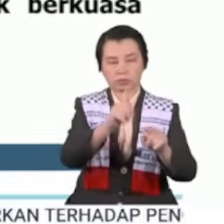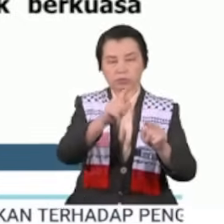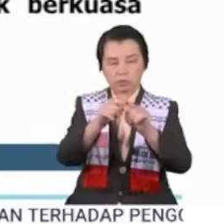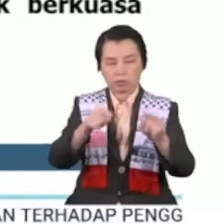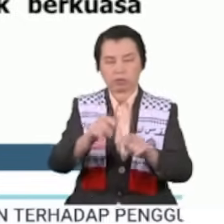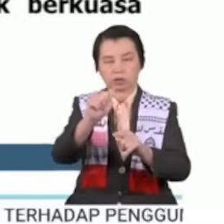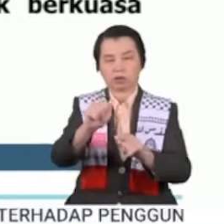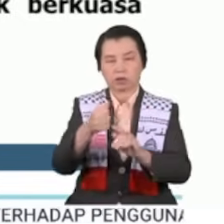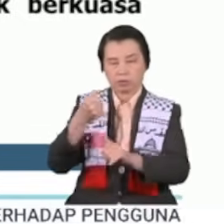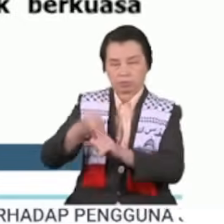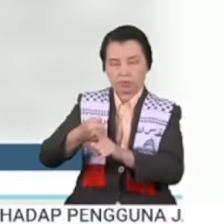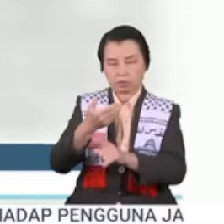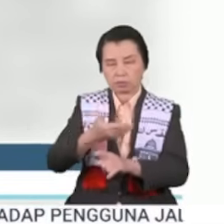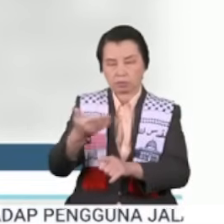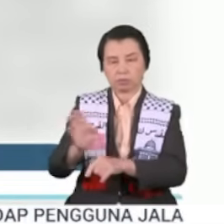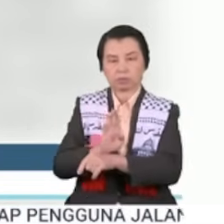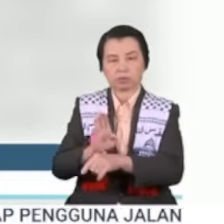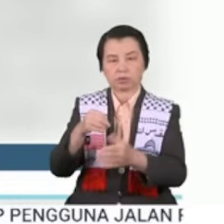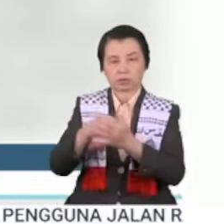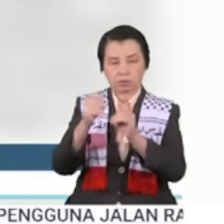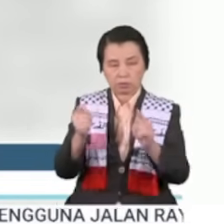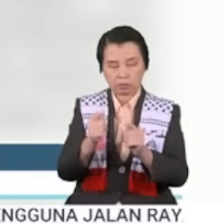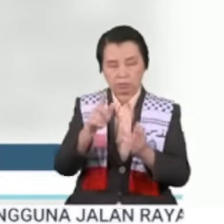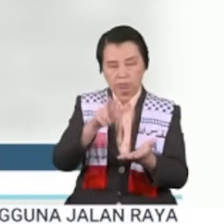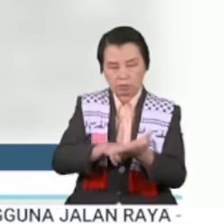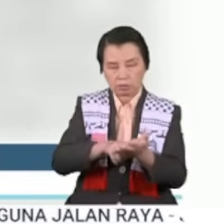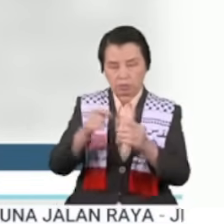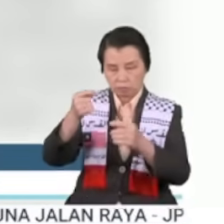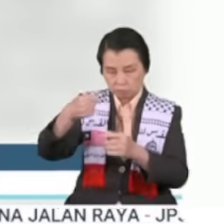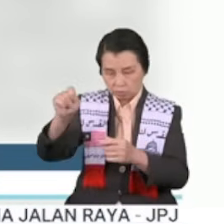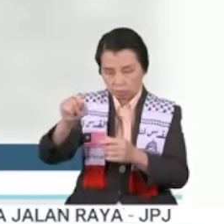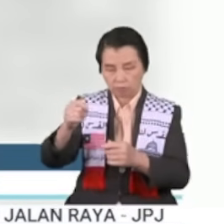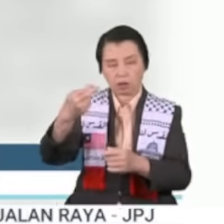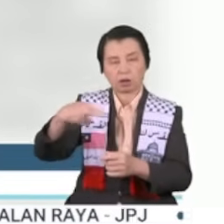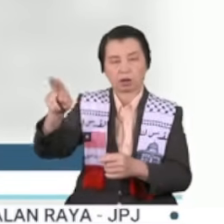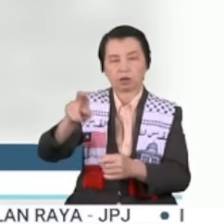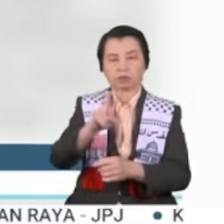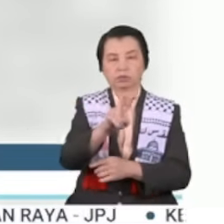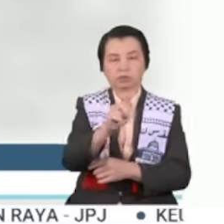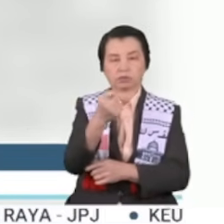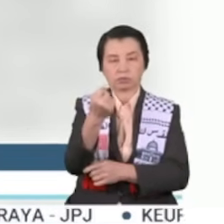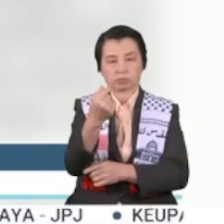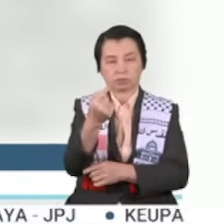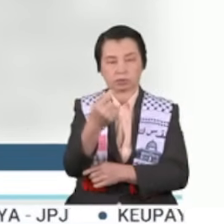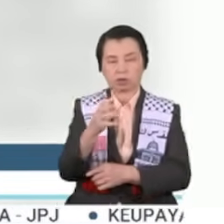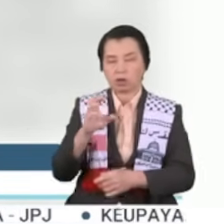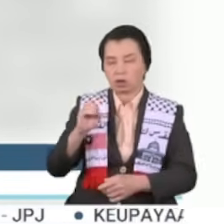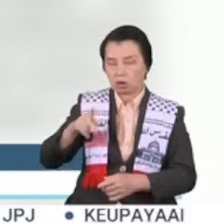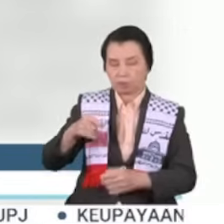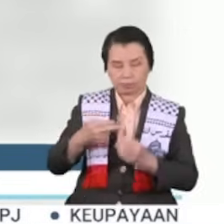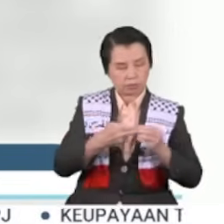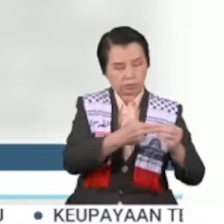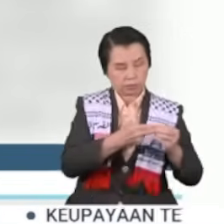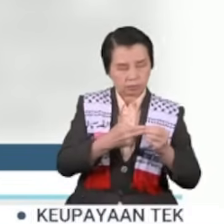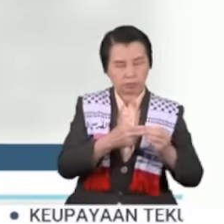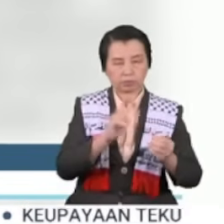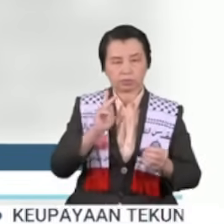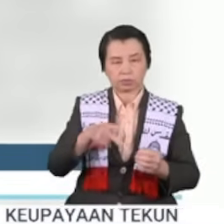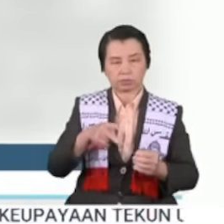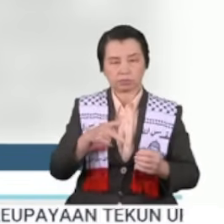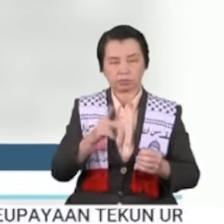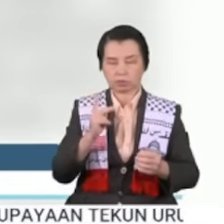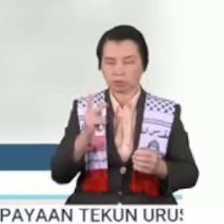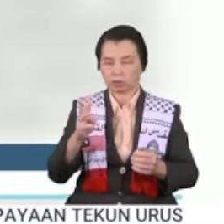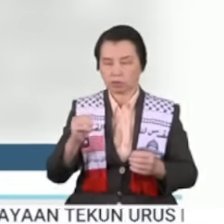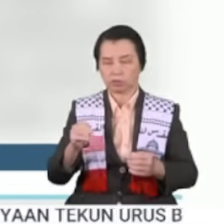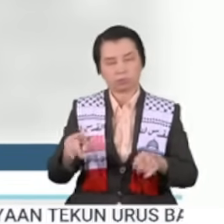a perintah perihal dagangan dalam kurungan perakuan dan penandaan halal 2011 dalam operasi bersepadu sama Kementerian kesihatan